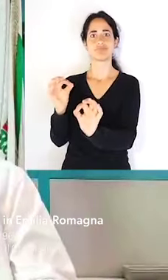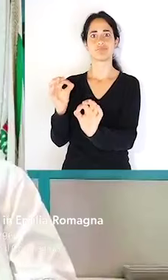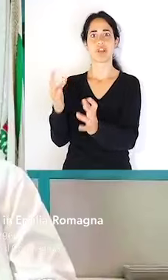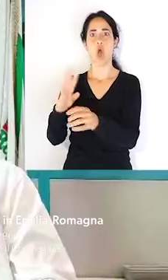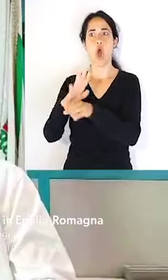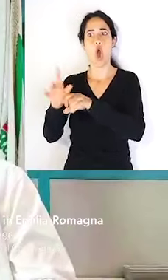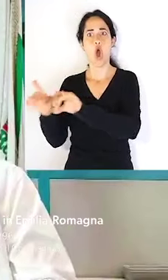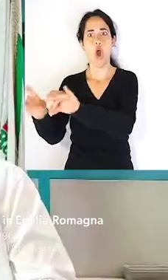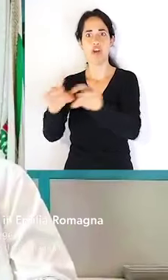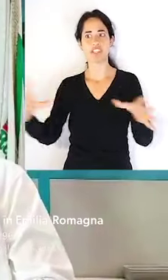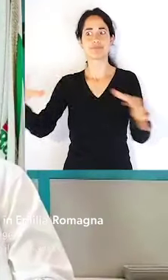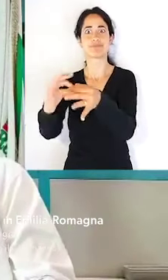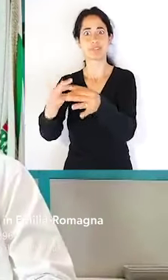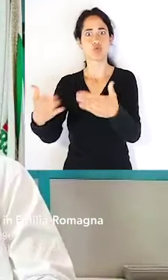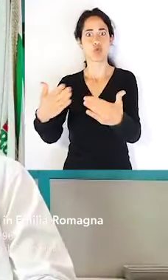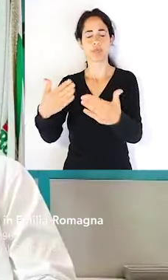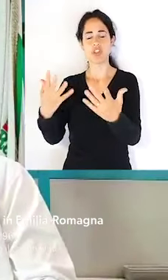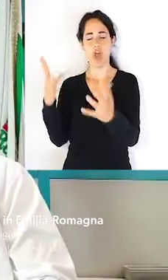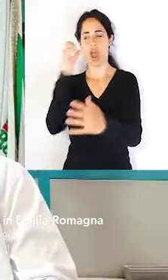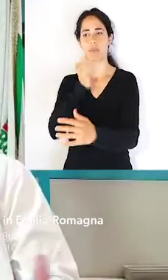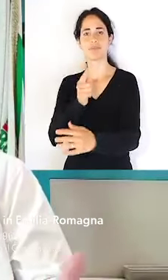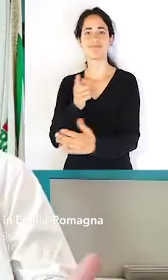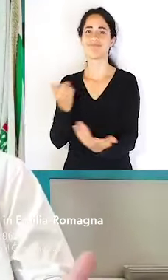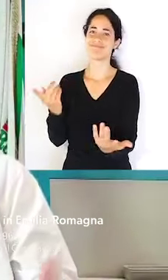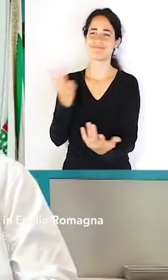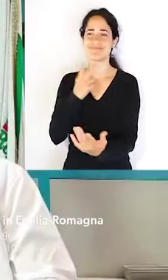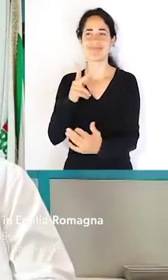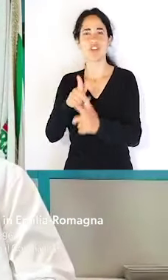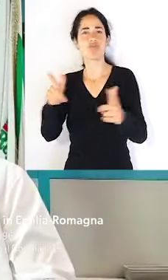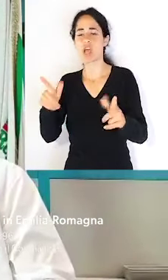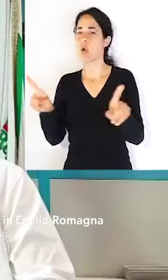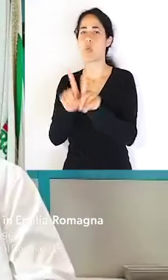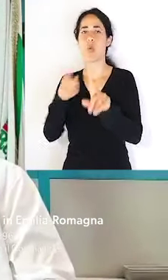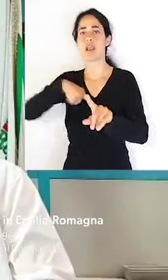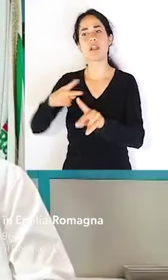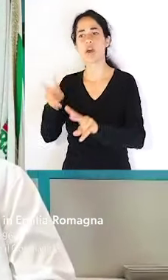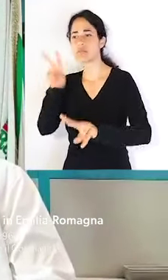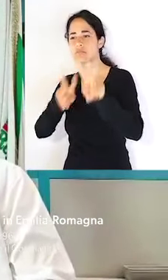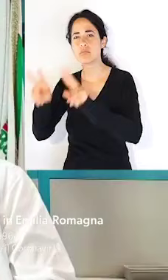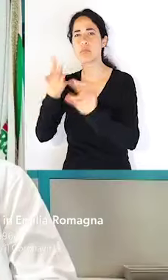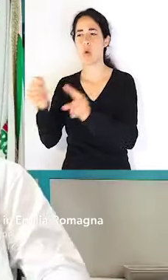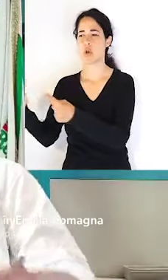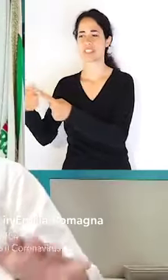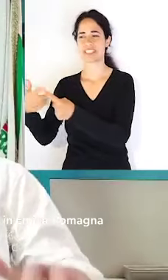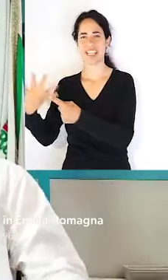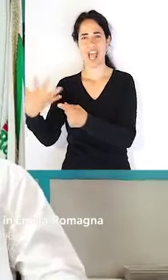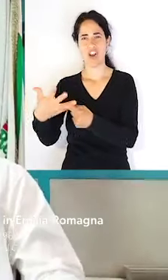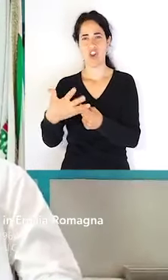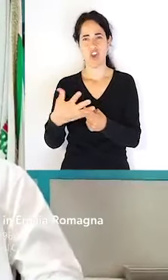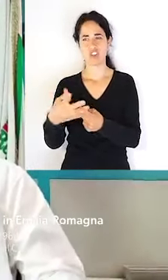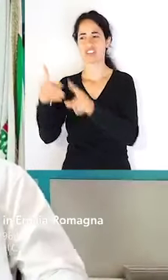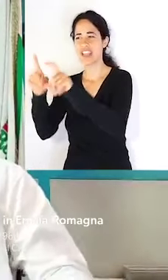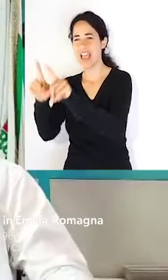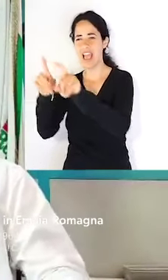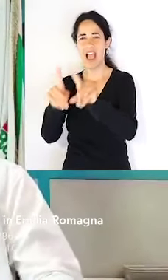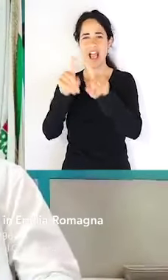infettati dal Covid, ma che noi possiamo scoprire attraverso le indagini sierologiche